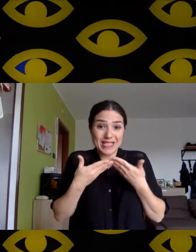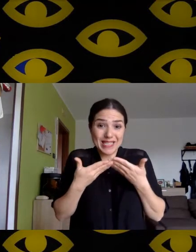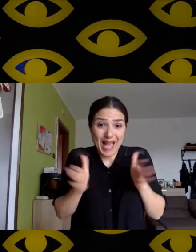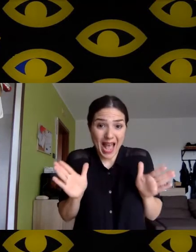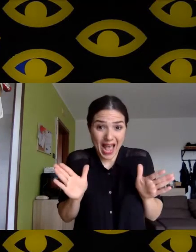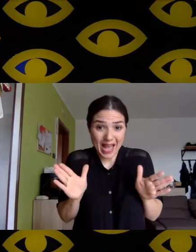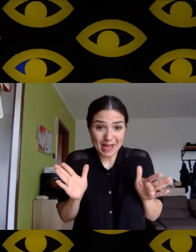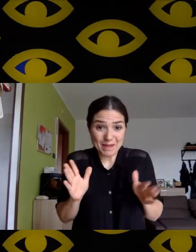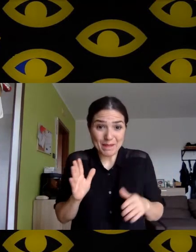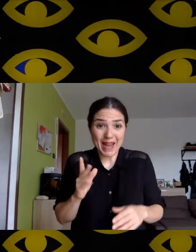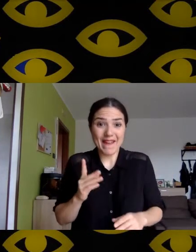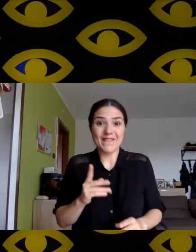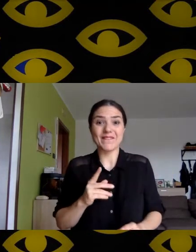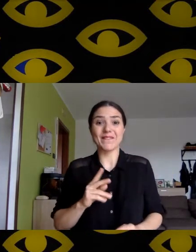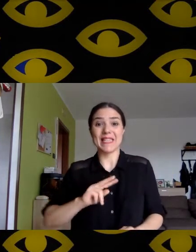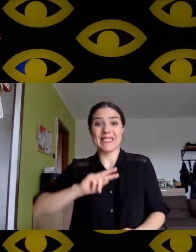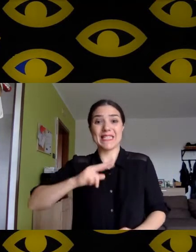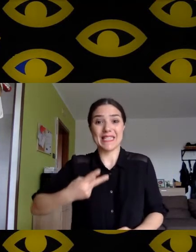2.